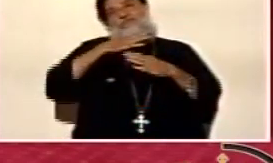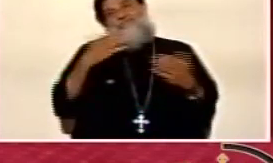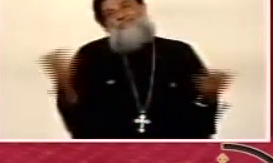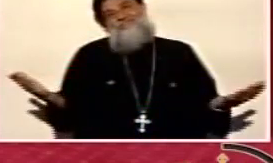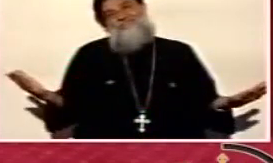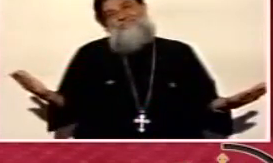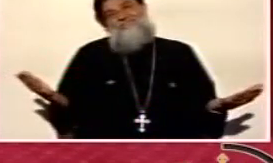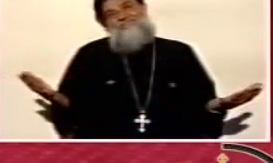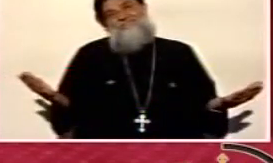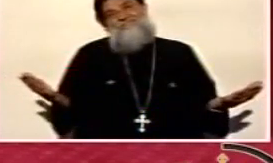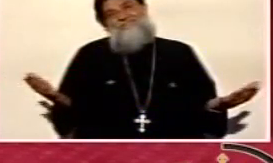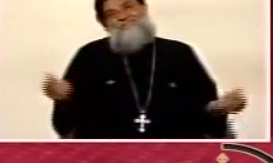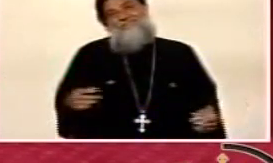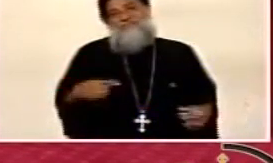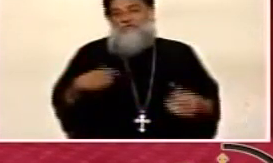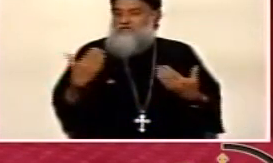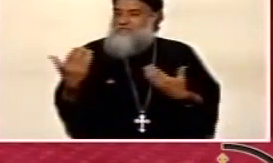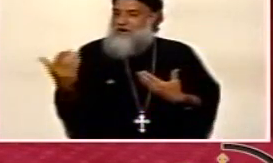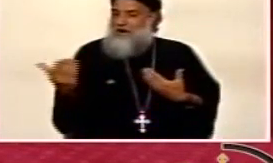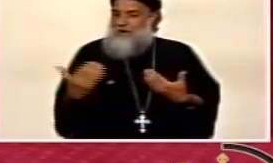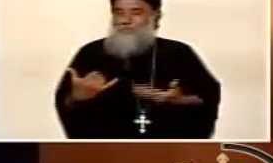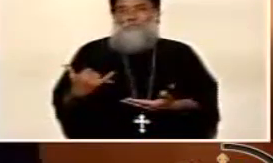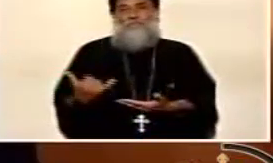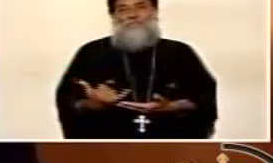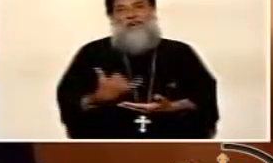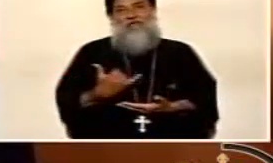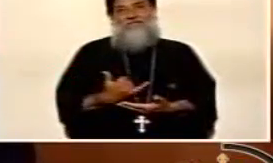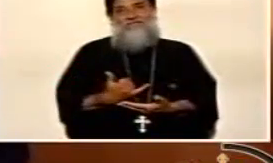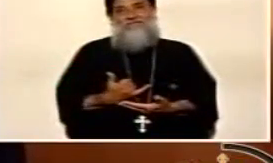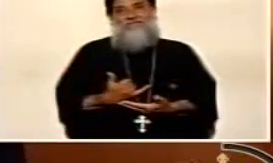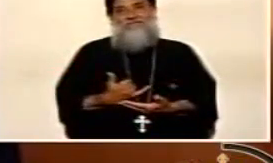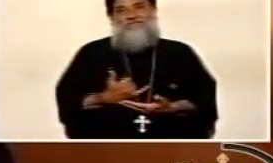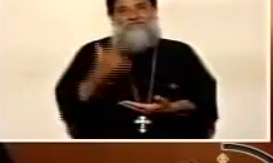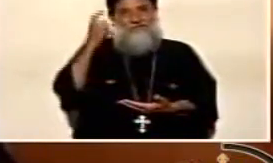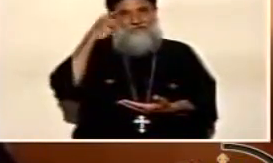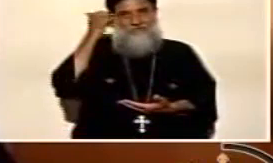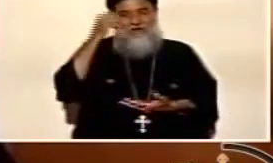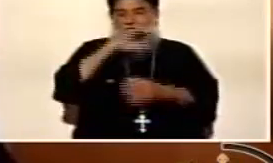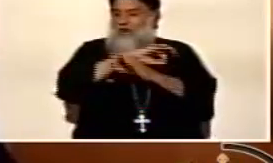إن إحنا لازم نحترم منطق الناس ونقنعهم من خلال